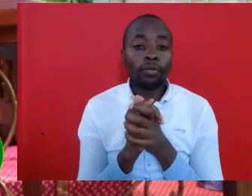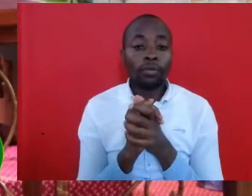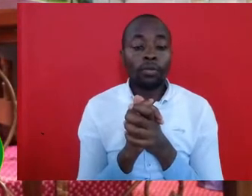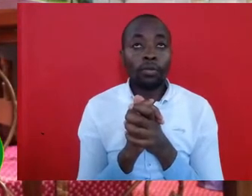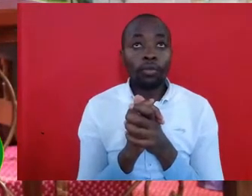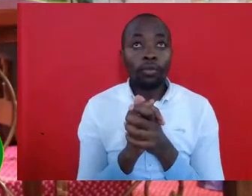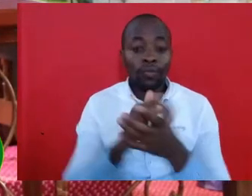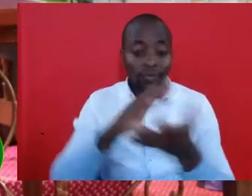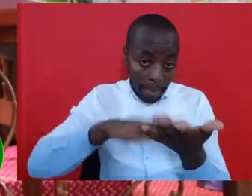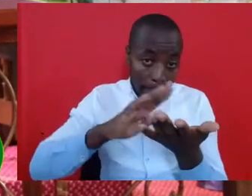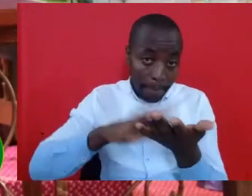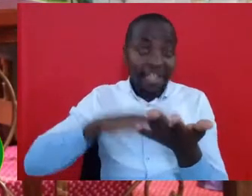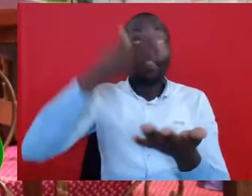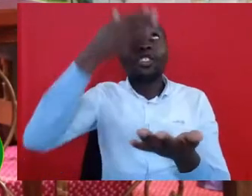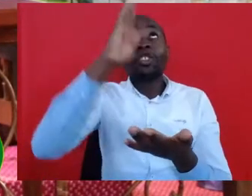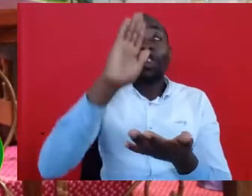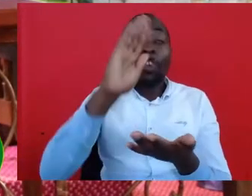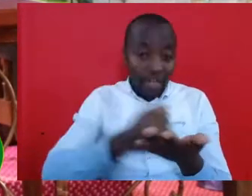Bwana Yesu asifiwe.